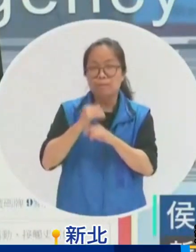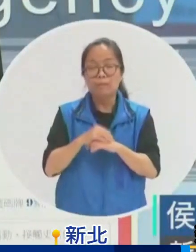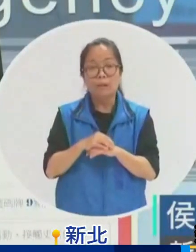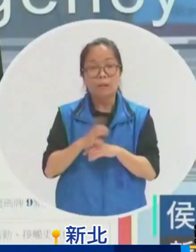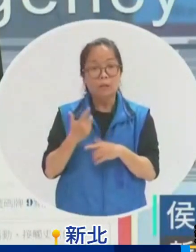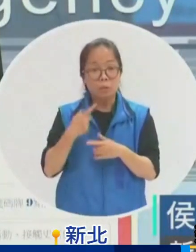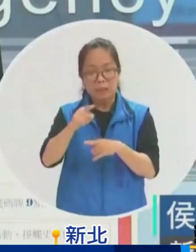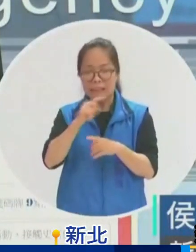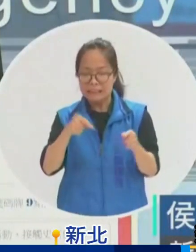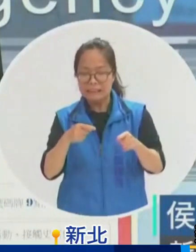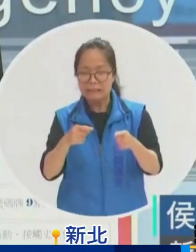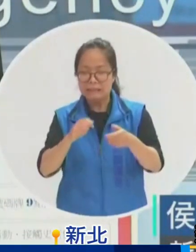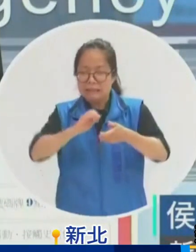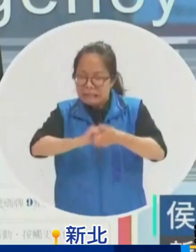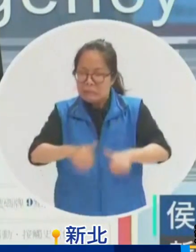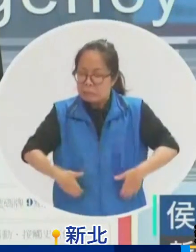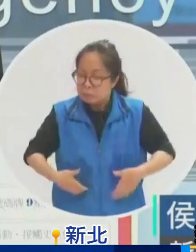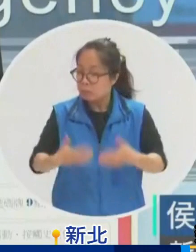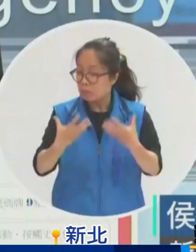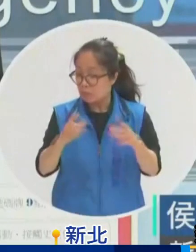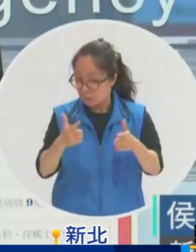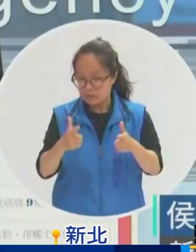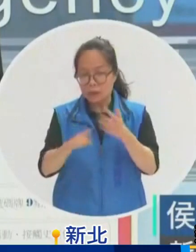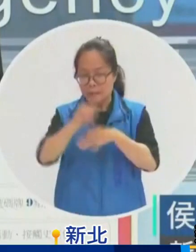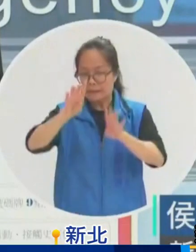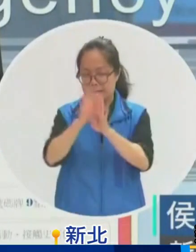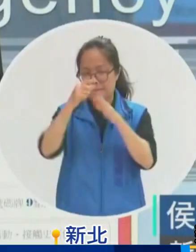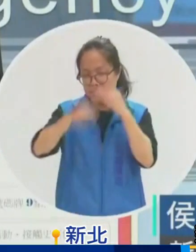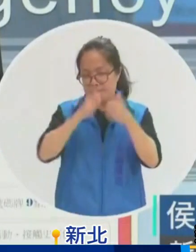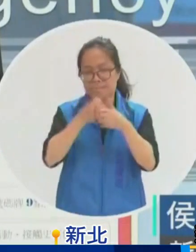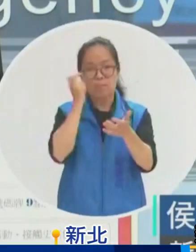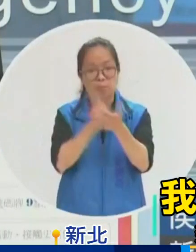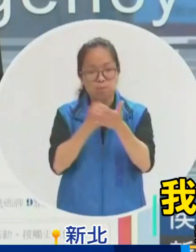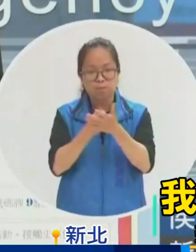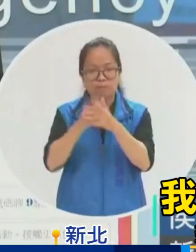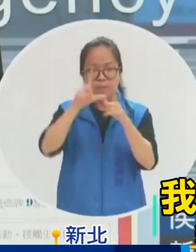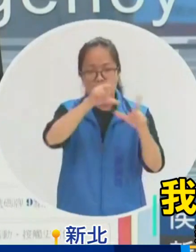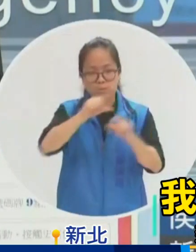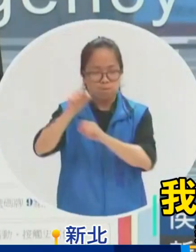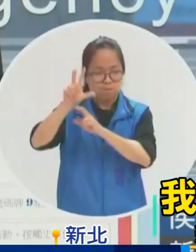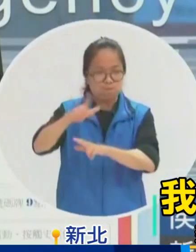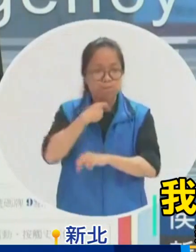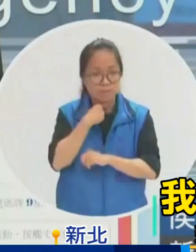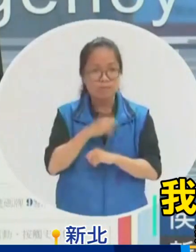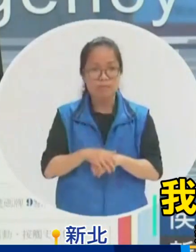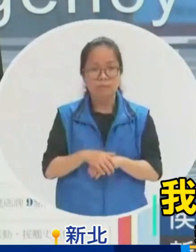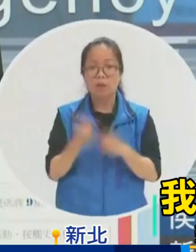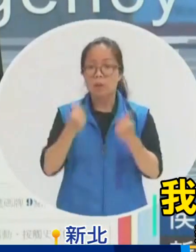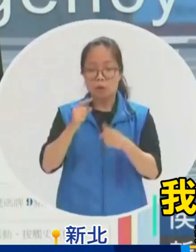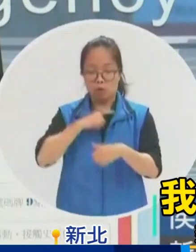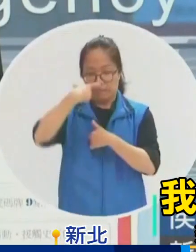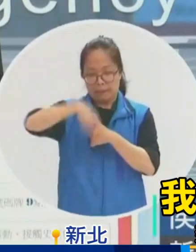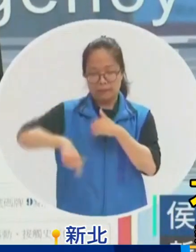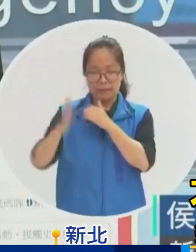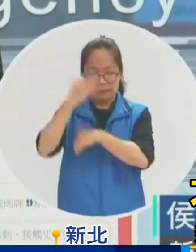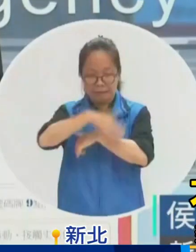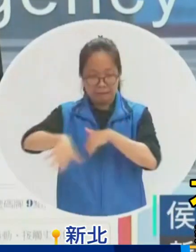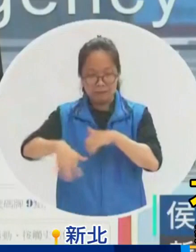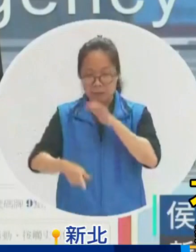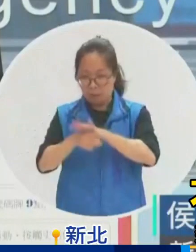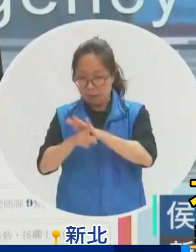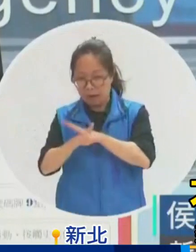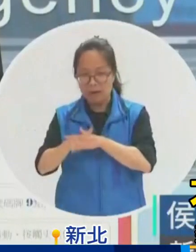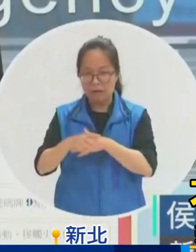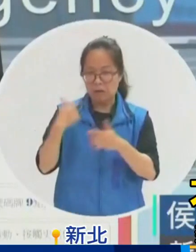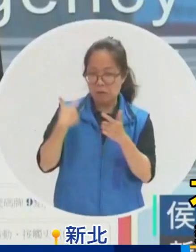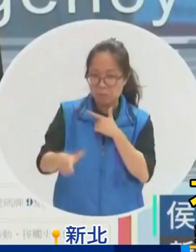必要的，我们都会开始严格的规定落实的执行。我们先从我们自己不守规矩的、不